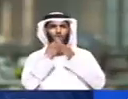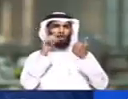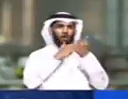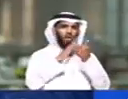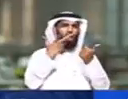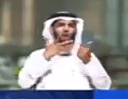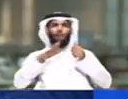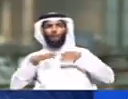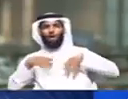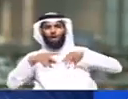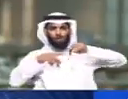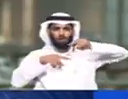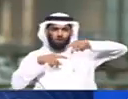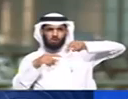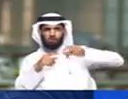وريوله، وبعد